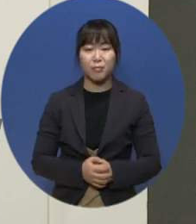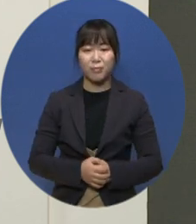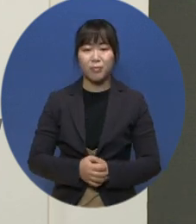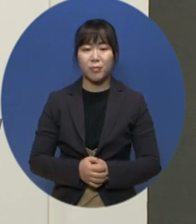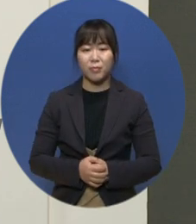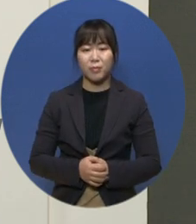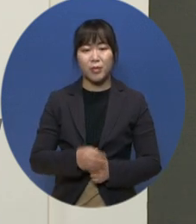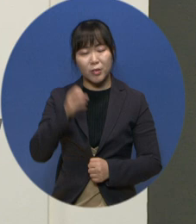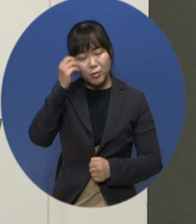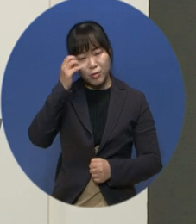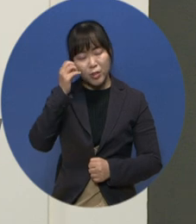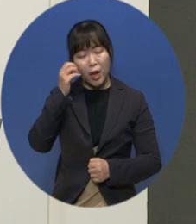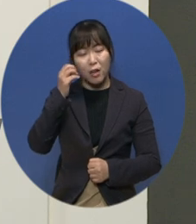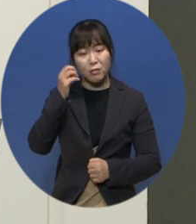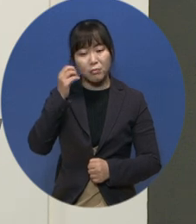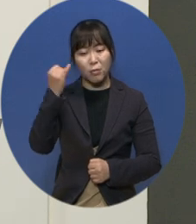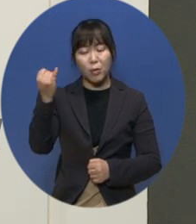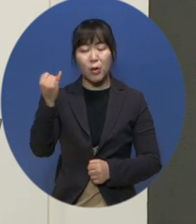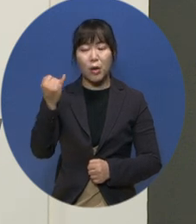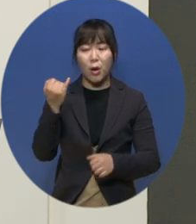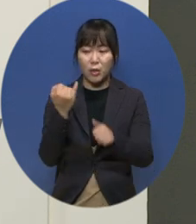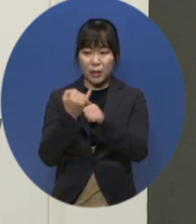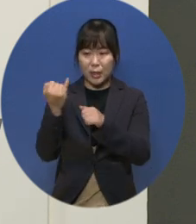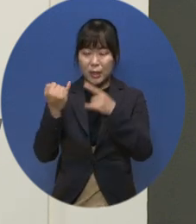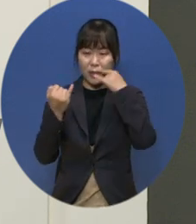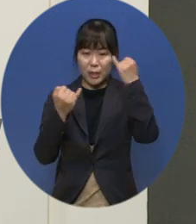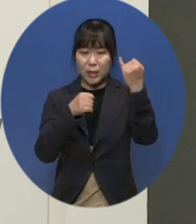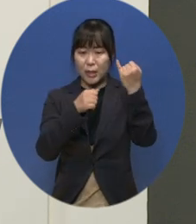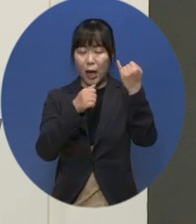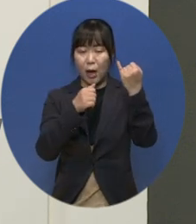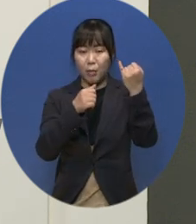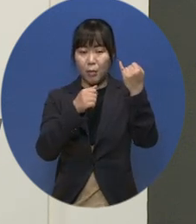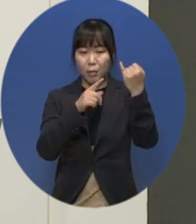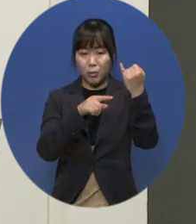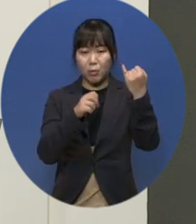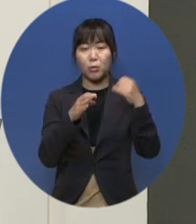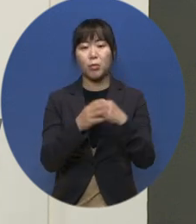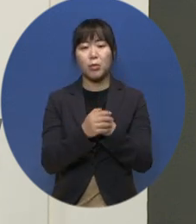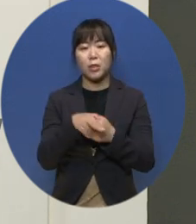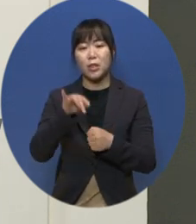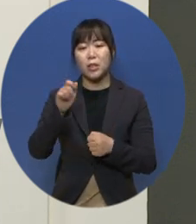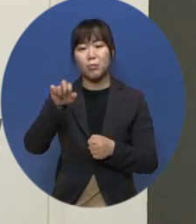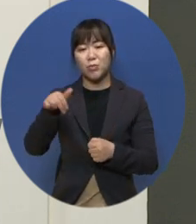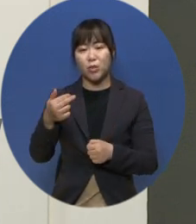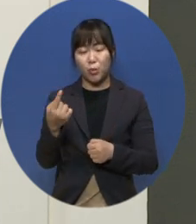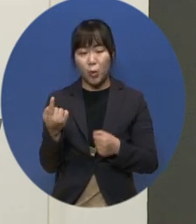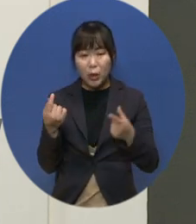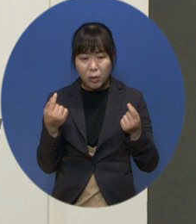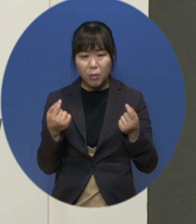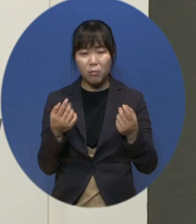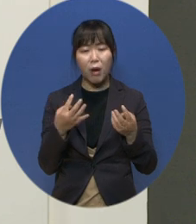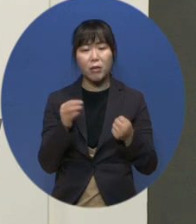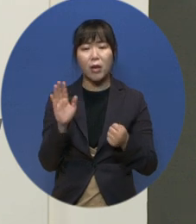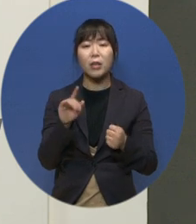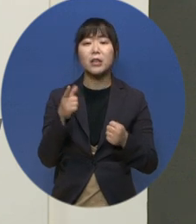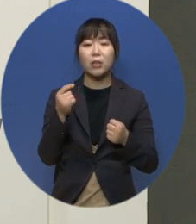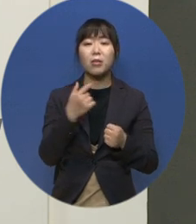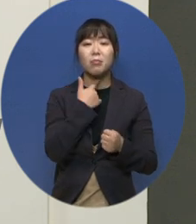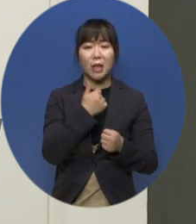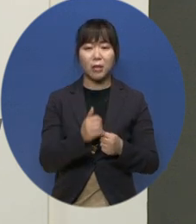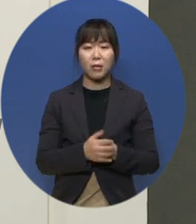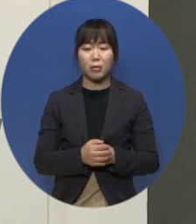수상한 장모라든가 신문고라든가 뭐 등등 이런 거 많이 하셨죠. 많이 한 게 아니라 그런 걸